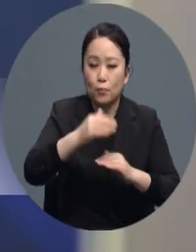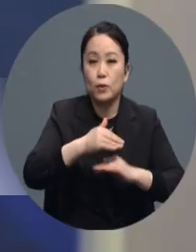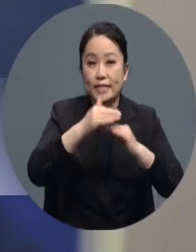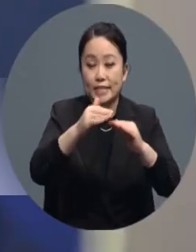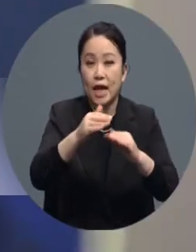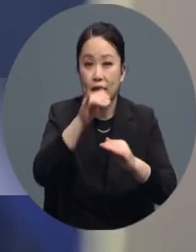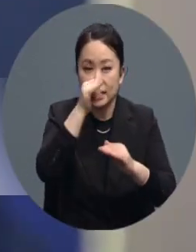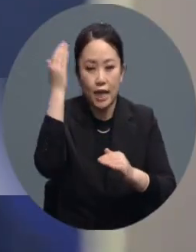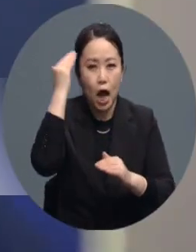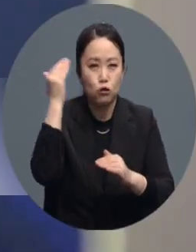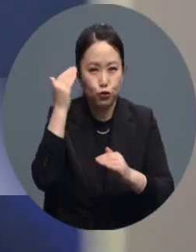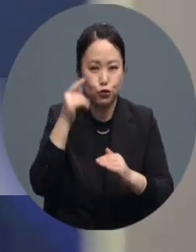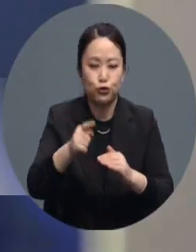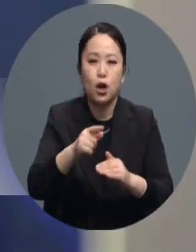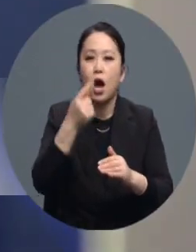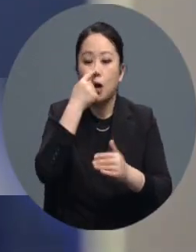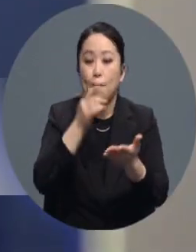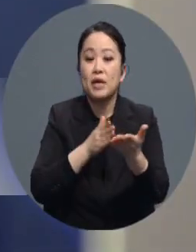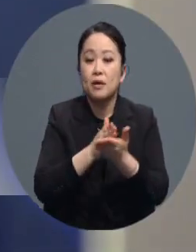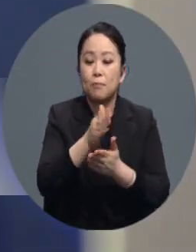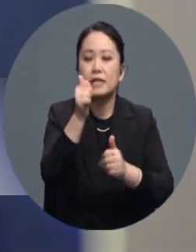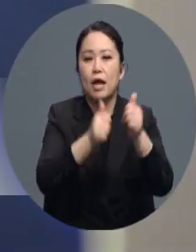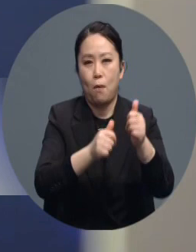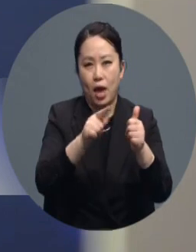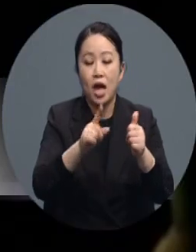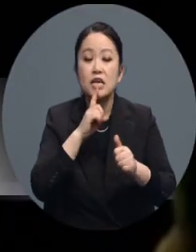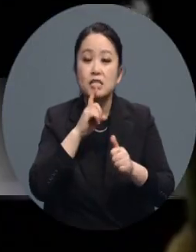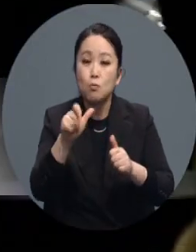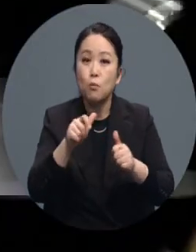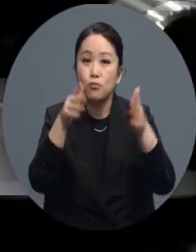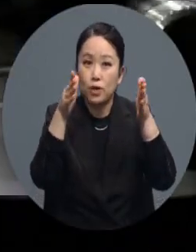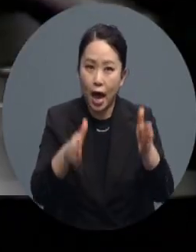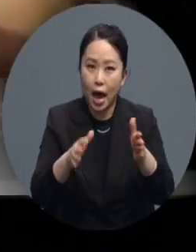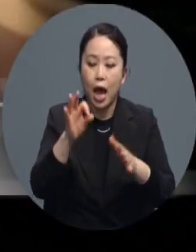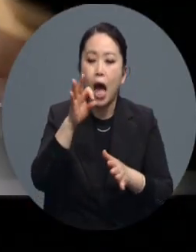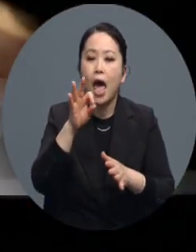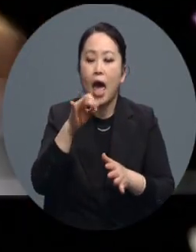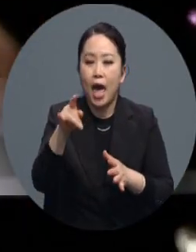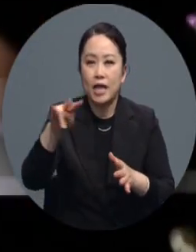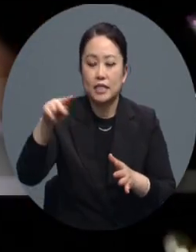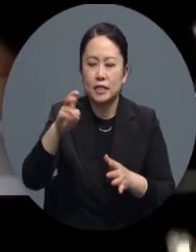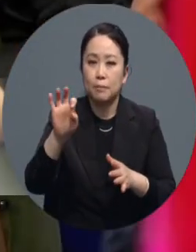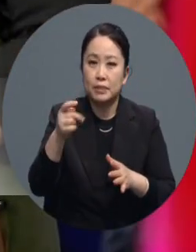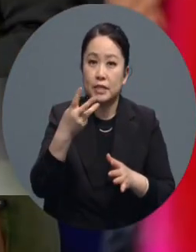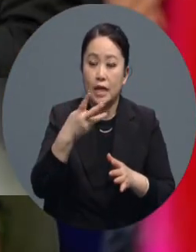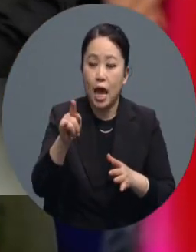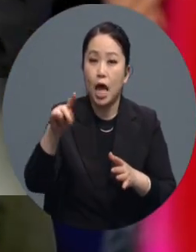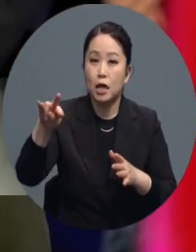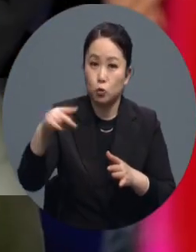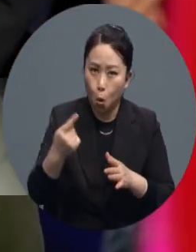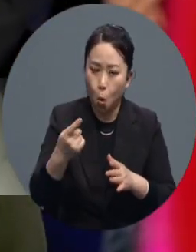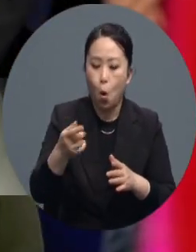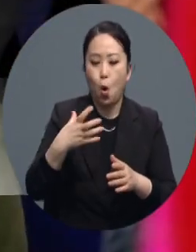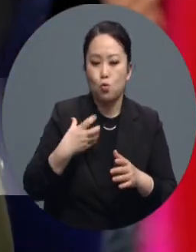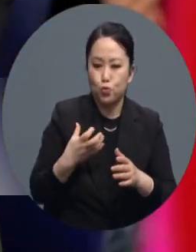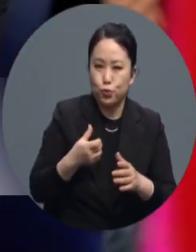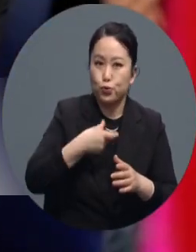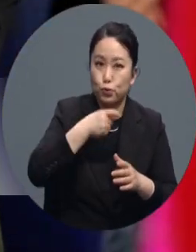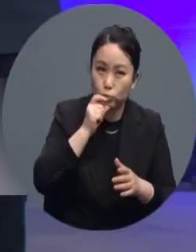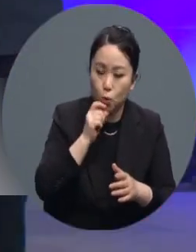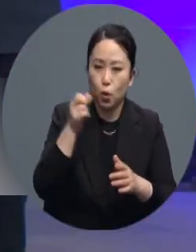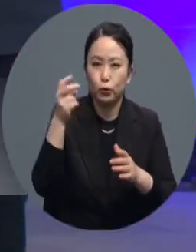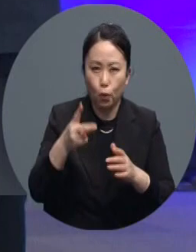진행된 한국 바리스타 대회. 15분간 에스프레소와 우유 음료, 창작 메뉴까지 모두 12잔의 커피를